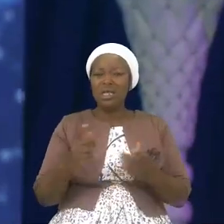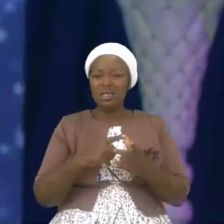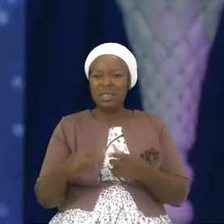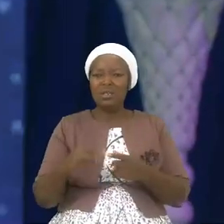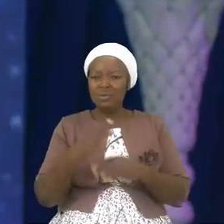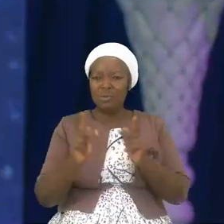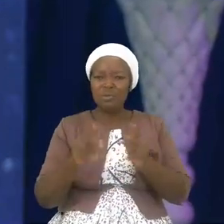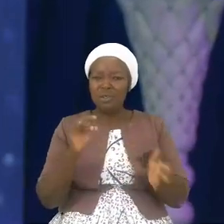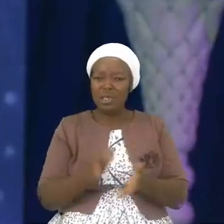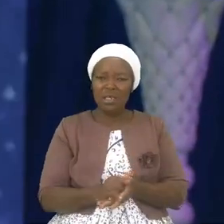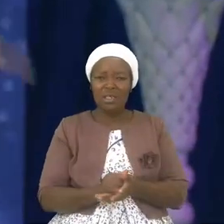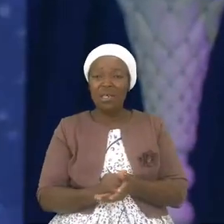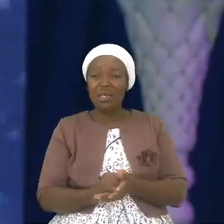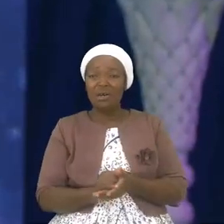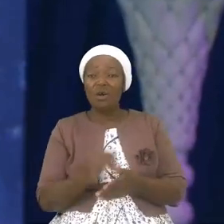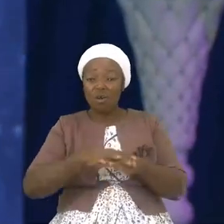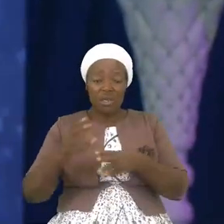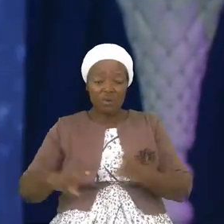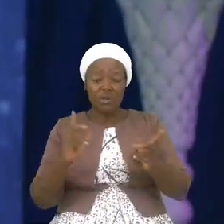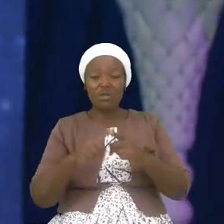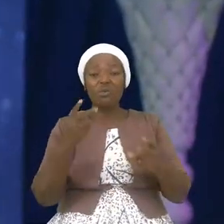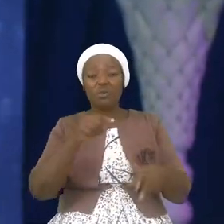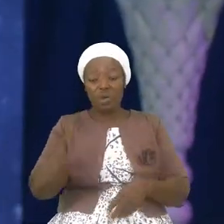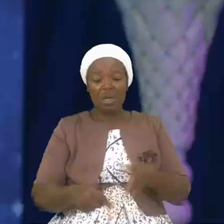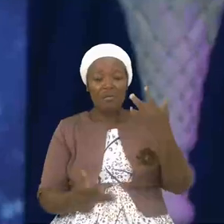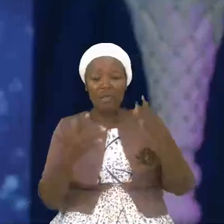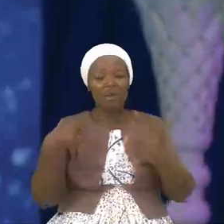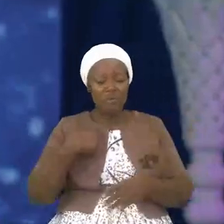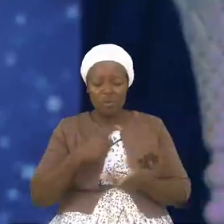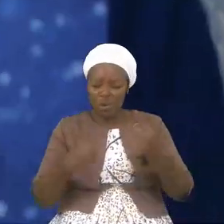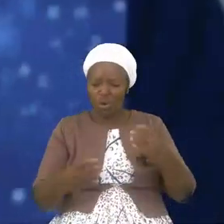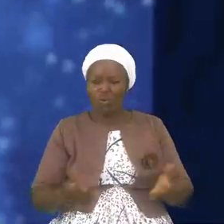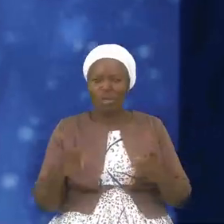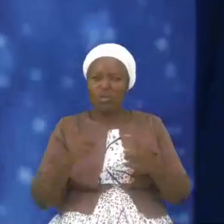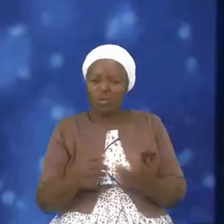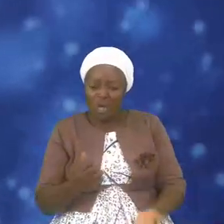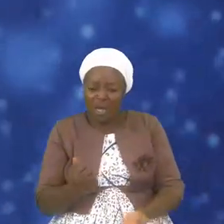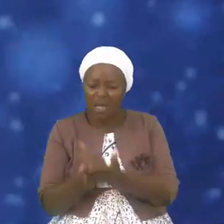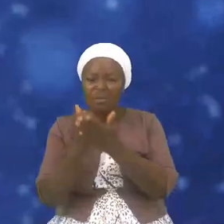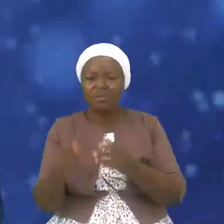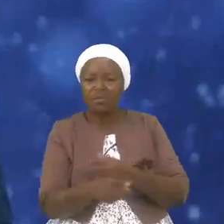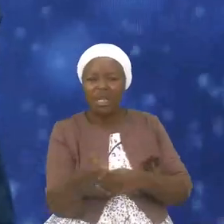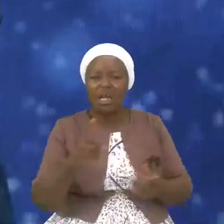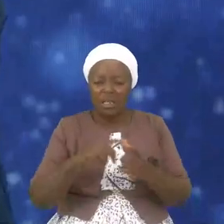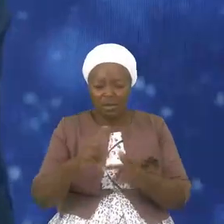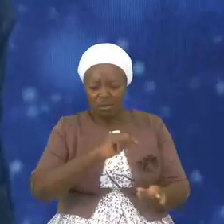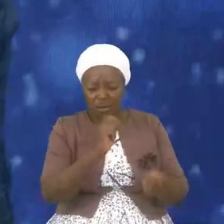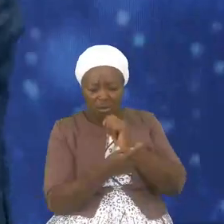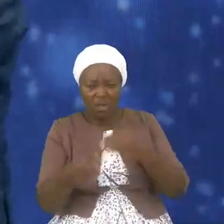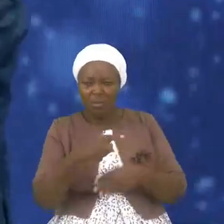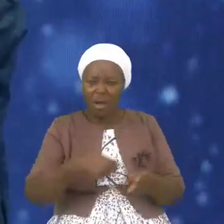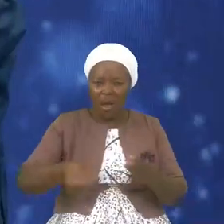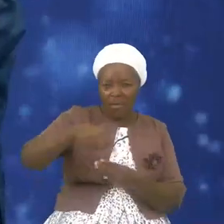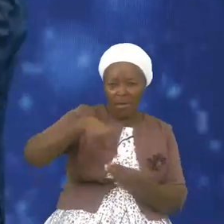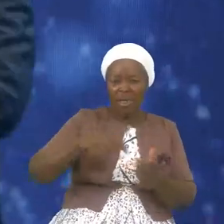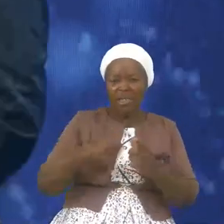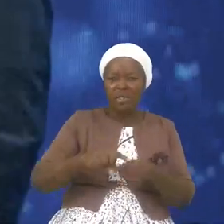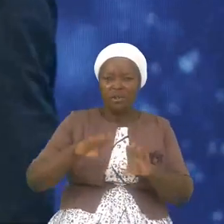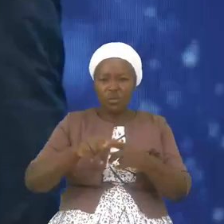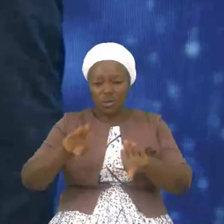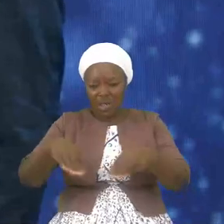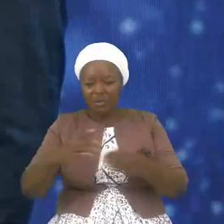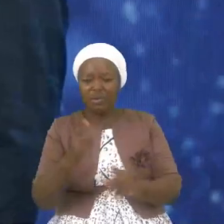les adultères, ceux-là qui sont sur la voie de l'enfer. Nous sommes venus ici pour les arrêter et pour les ramener pour